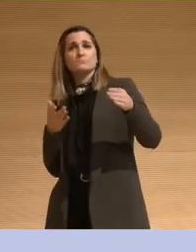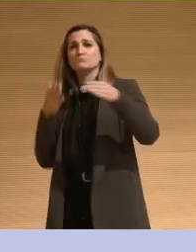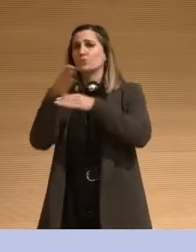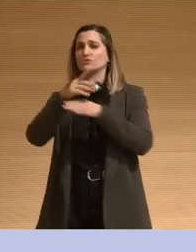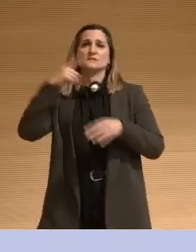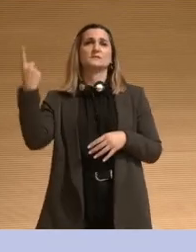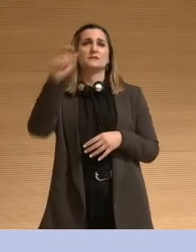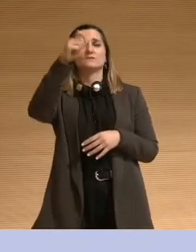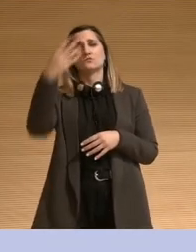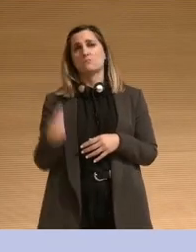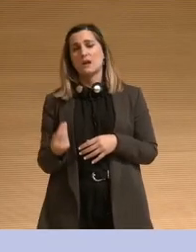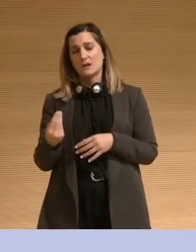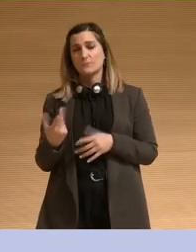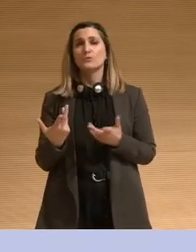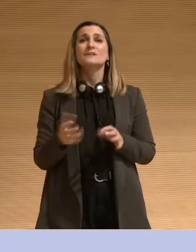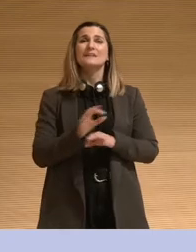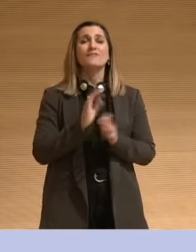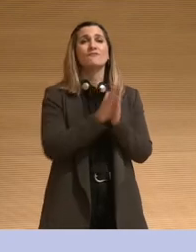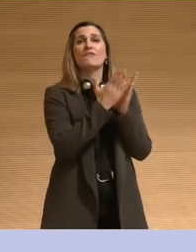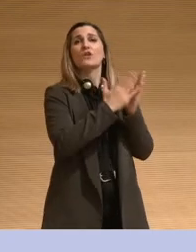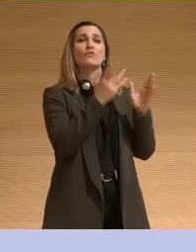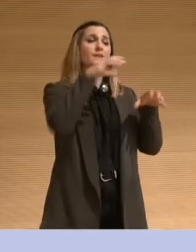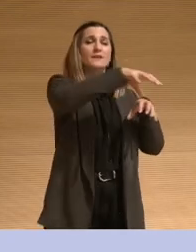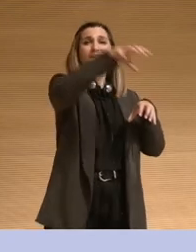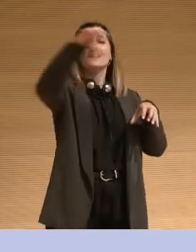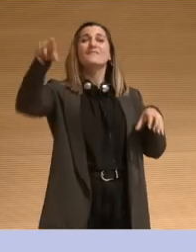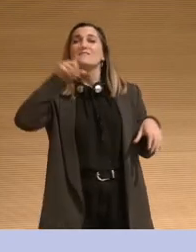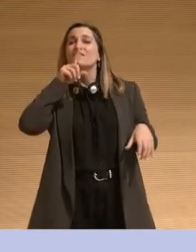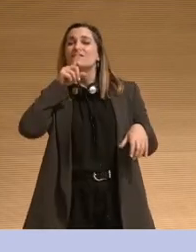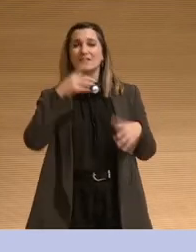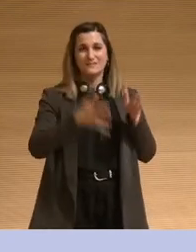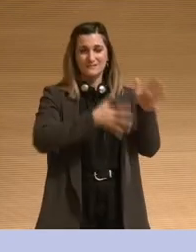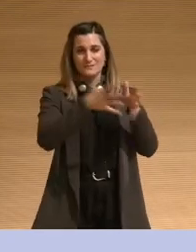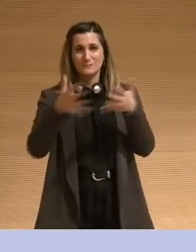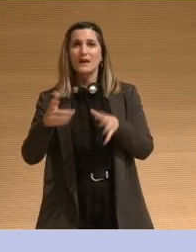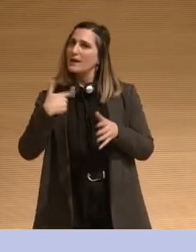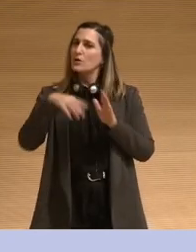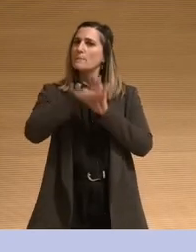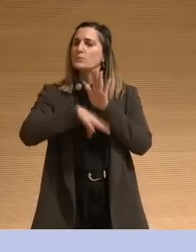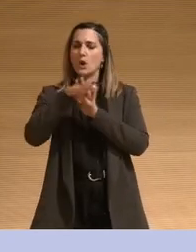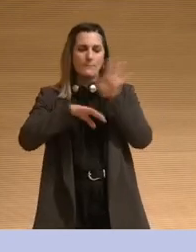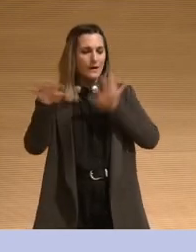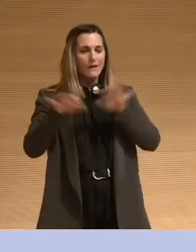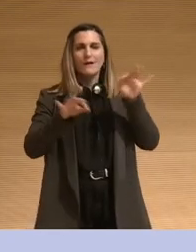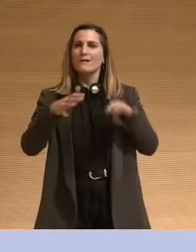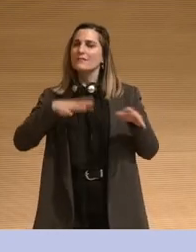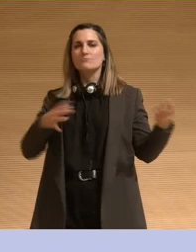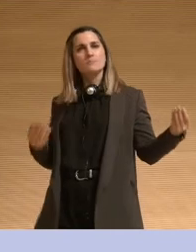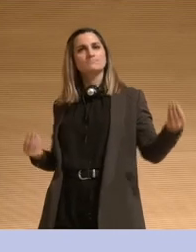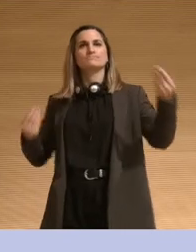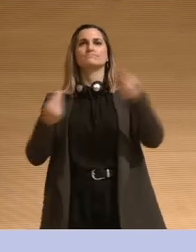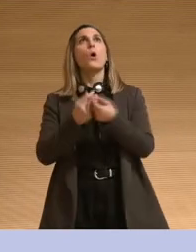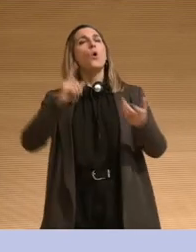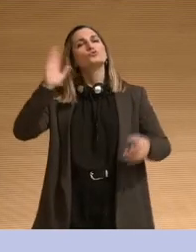να είστε σίγουροι ότι όλες οι βιβλιοθήκες οι οποίες συμμετέχουν φροντίζουν τα προγράμματα που σχεδιάζουν να ανταποκρίνονται με